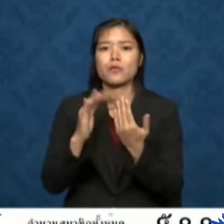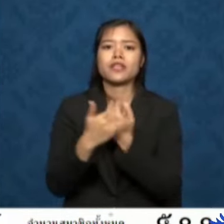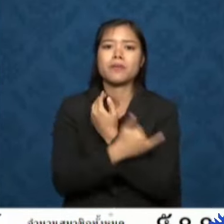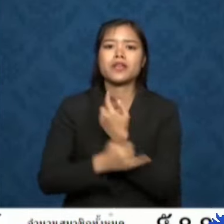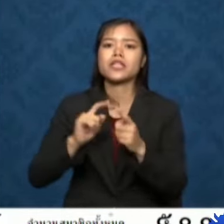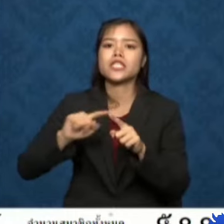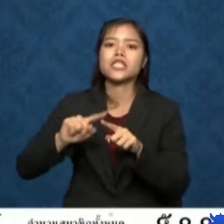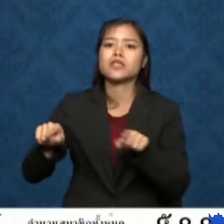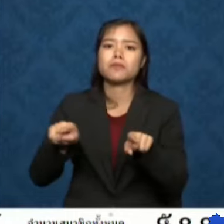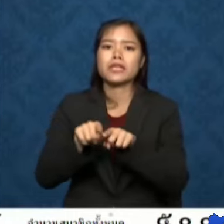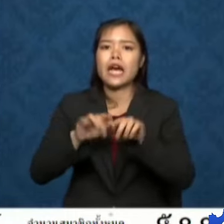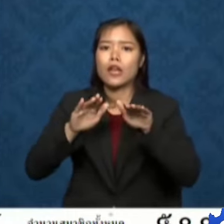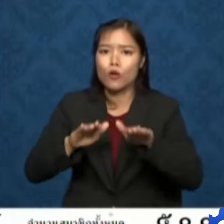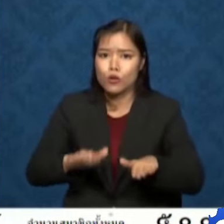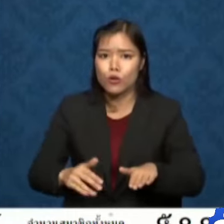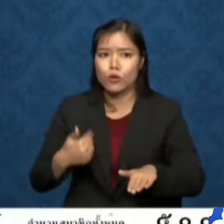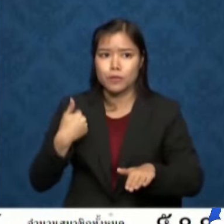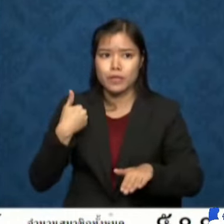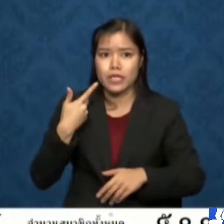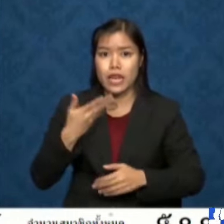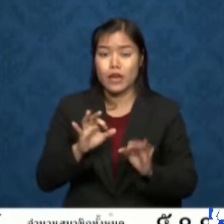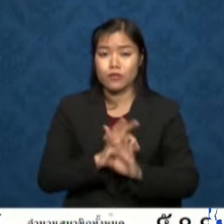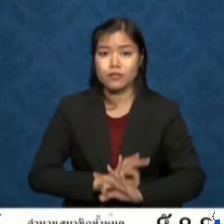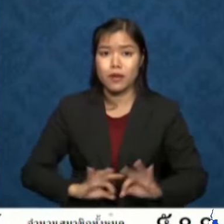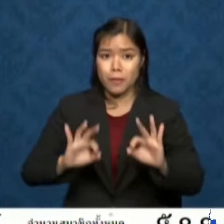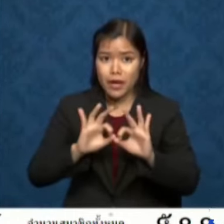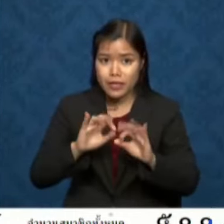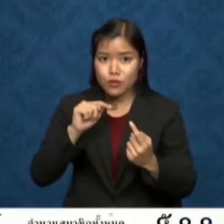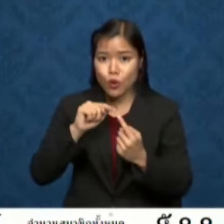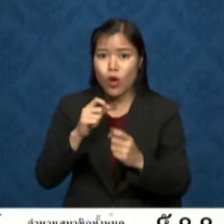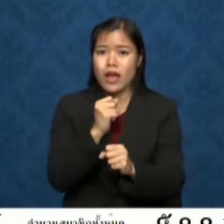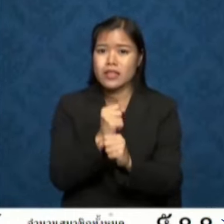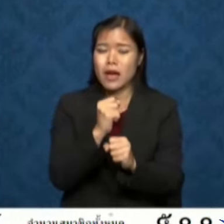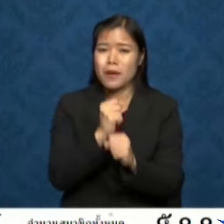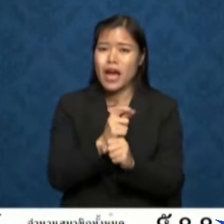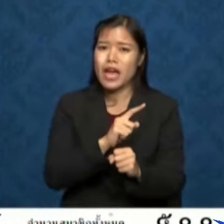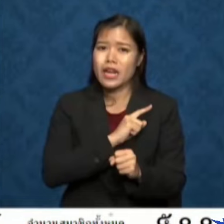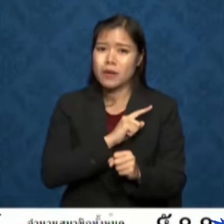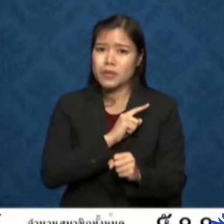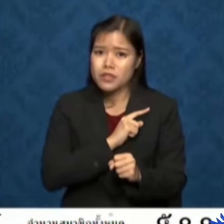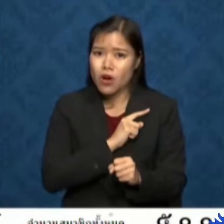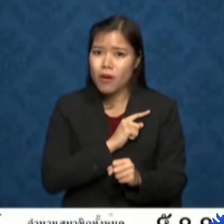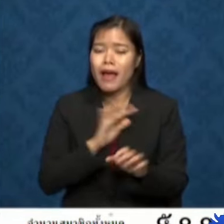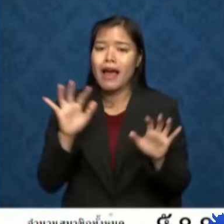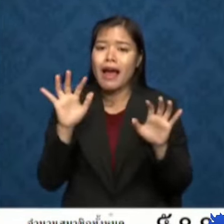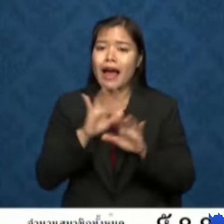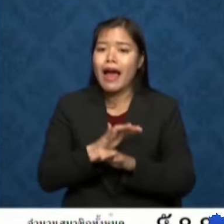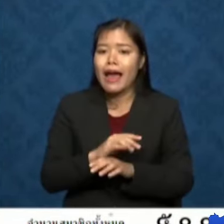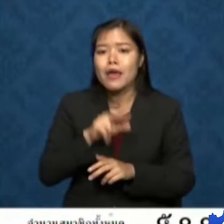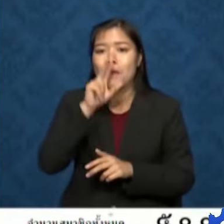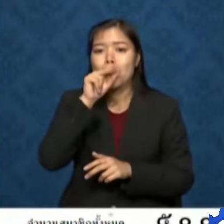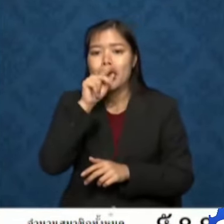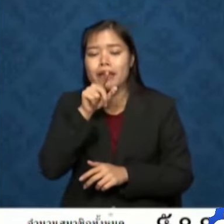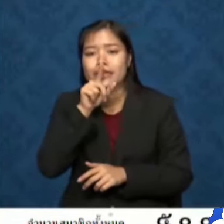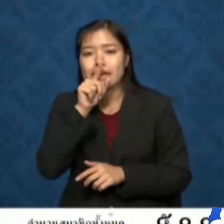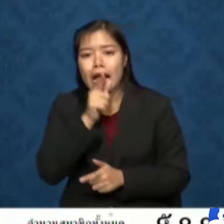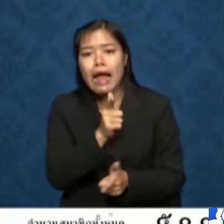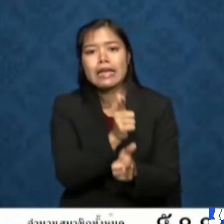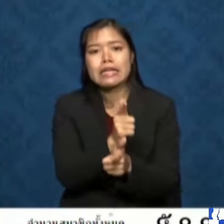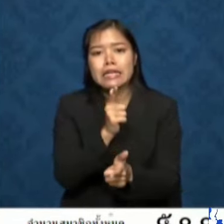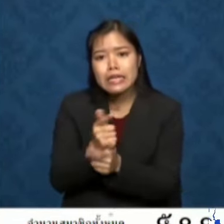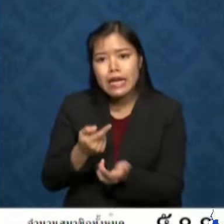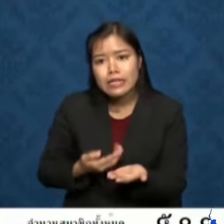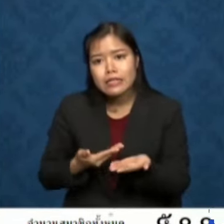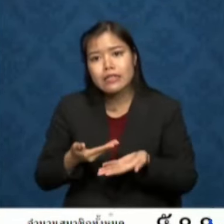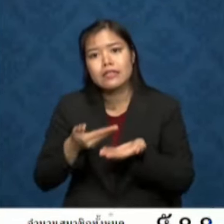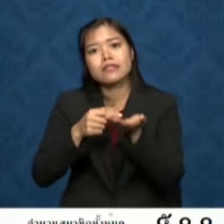สำคัญครับท่านประธานต้องเอาภารกิจที่ไม่เกี่ยวกับทางการทหารไม่ว่าจะเป็นพลทหารรับใช้เลี้ยงเป็ดเลี้ยงไก่เด็กเสิร์ฟพล